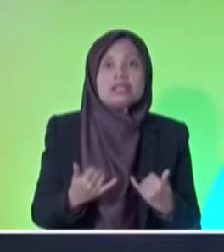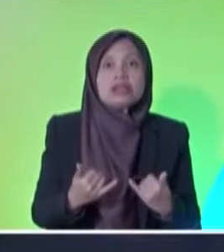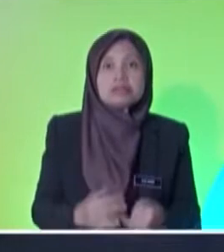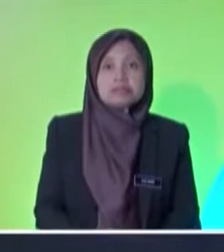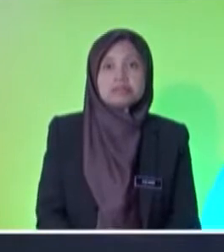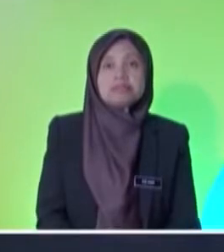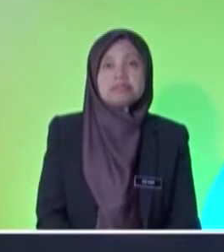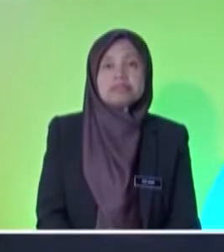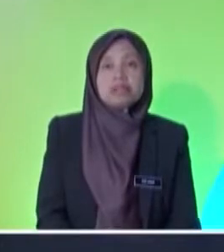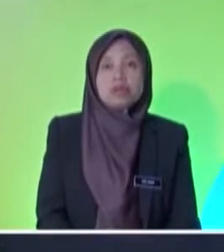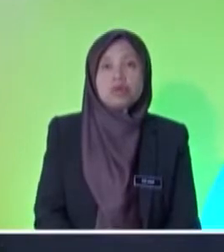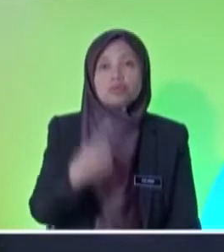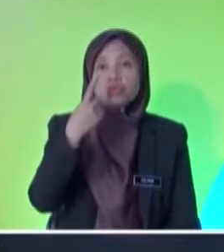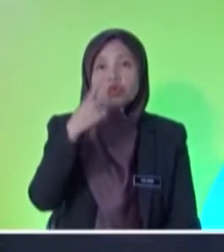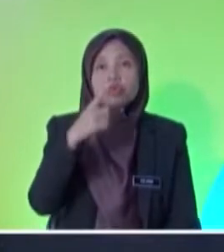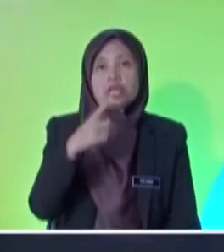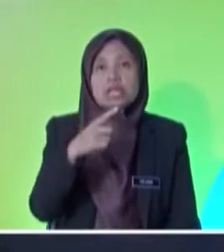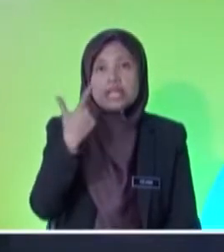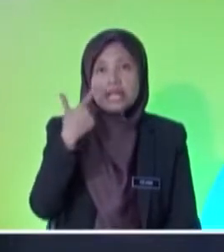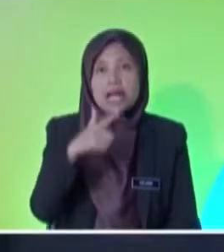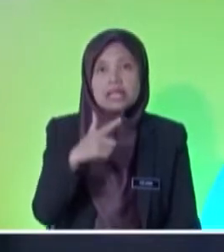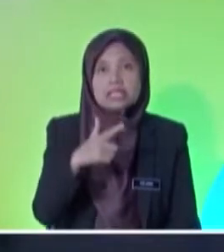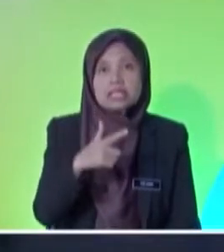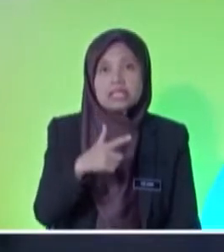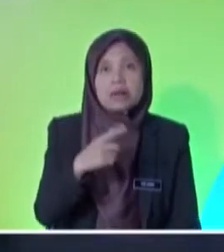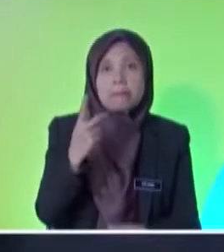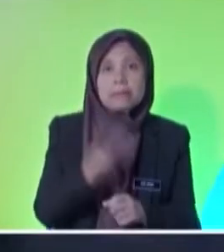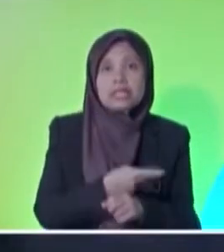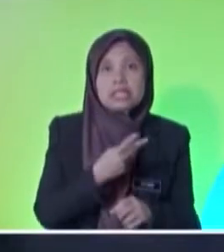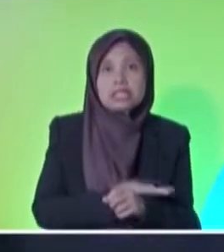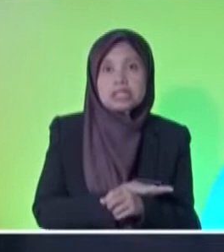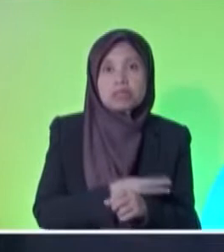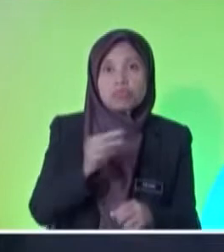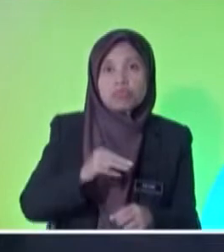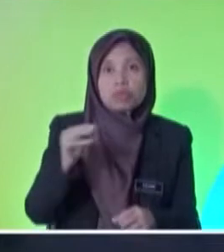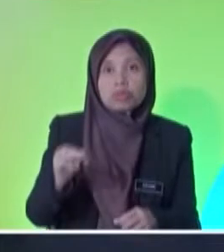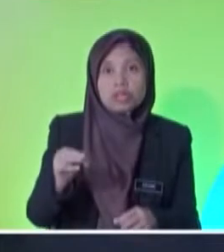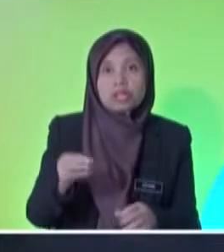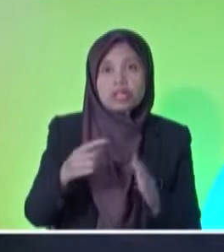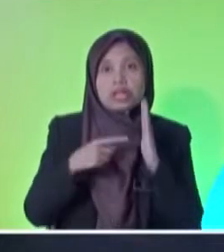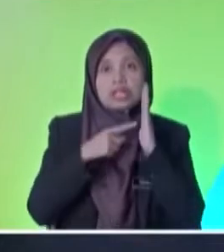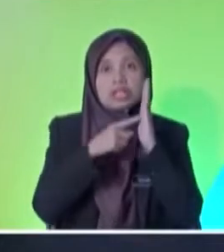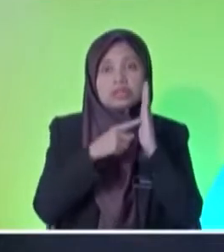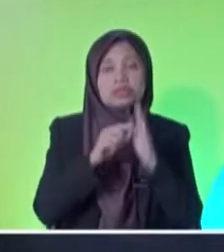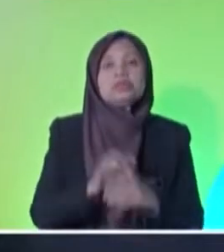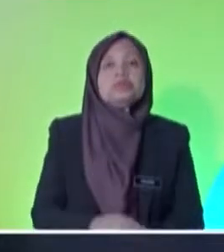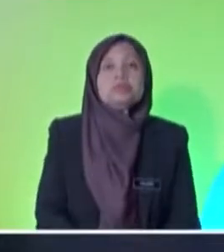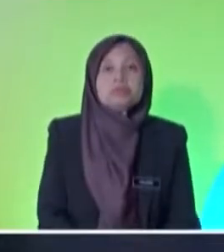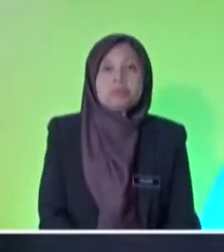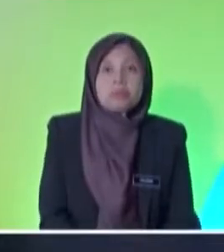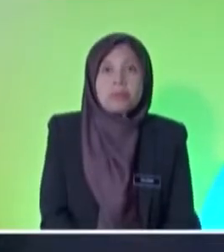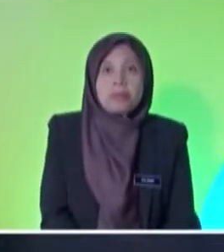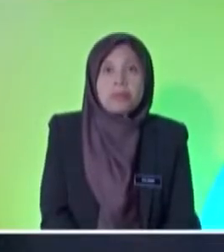kit tiba masa untuk kita lihat Bagaimana ya seperti kedekatan Murdjito oleh-oleh bye bye